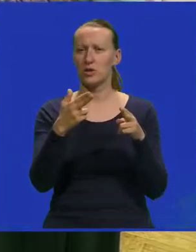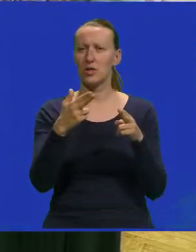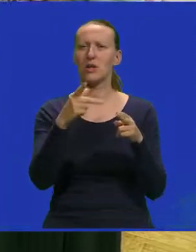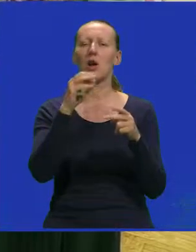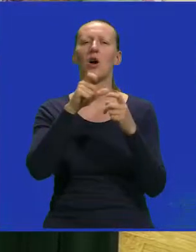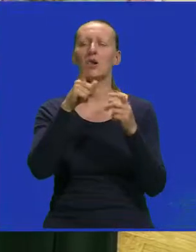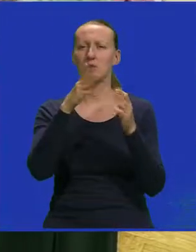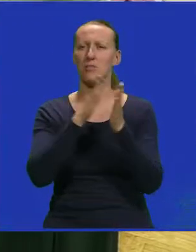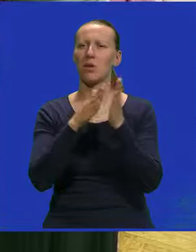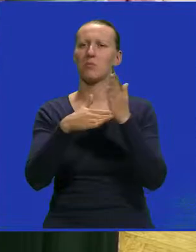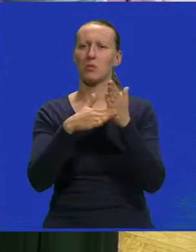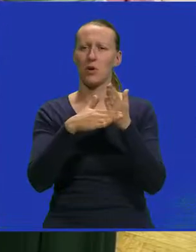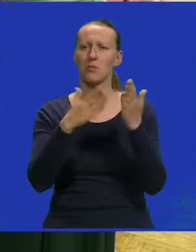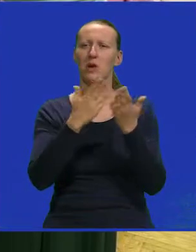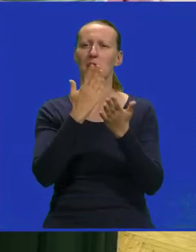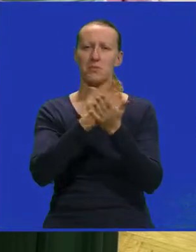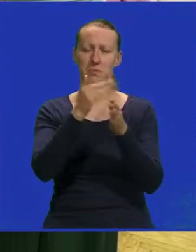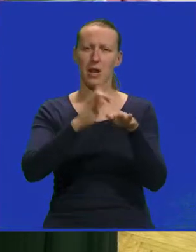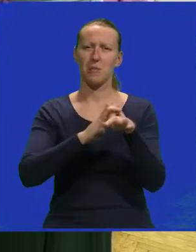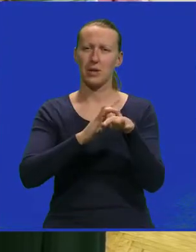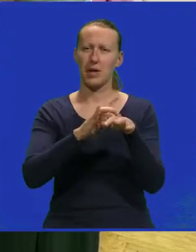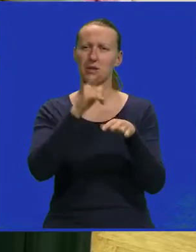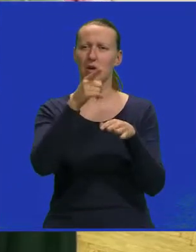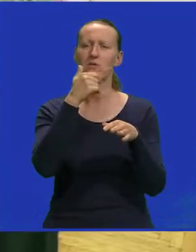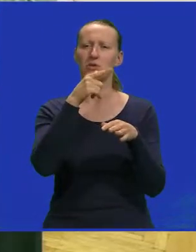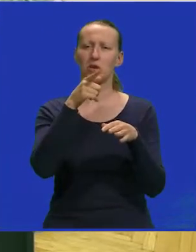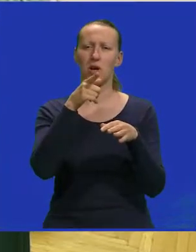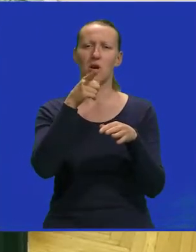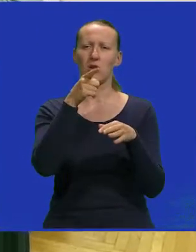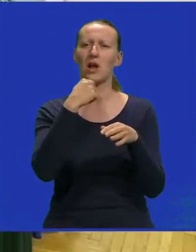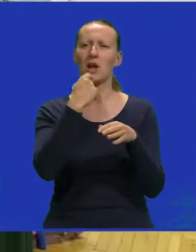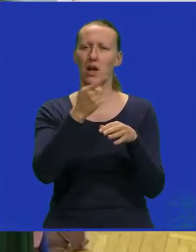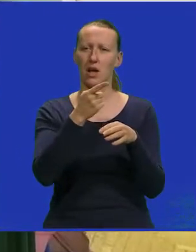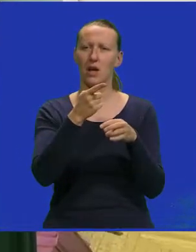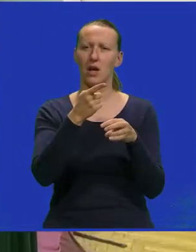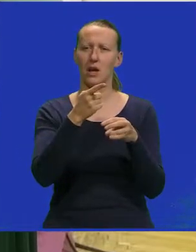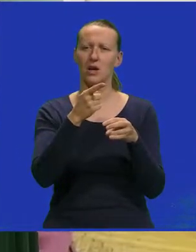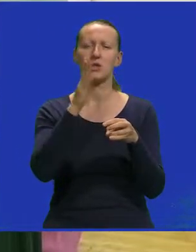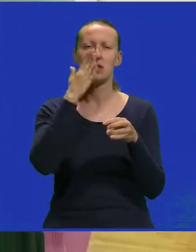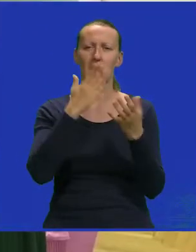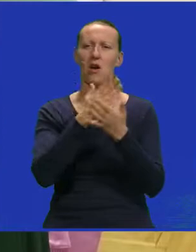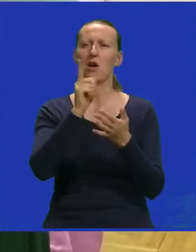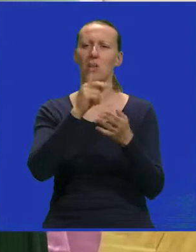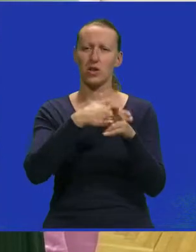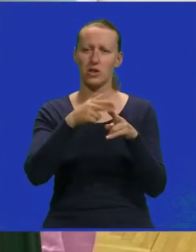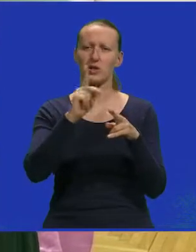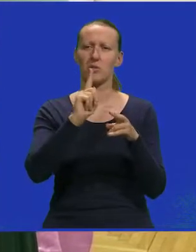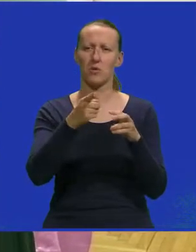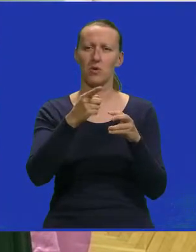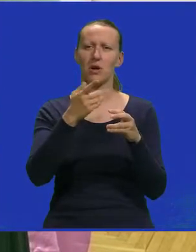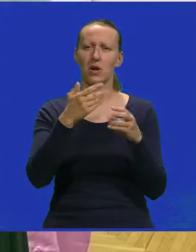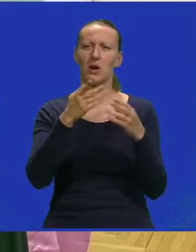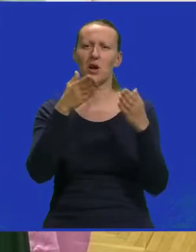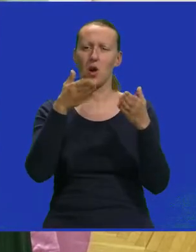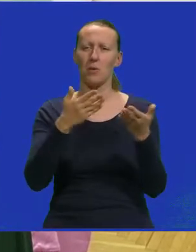Loris, pomori nam malo. Pa kad bi bila prazna, znači ovo što je ona ako rekla. Ako može u staklo, ako nije čisto na